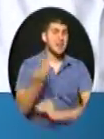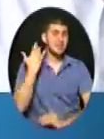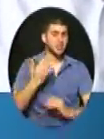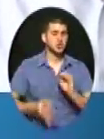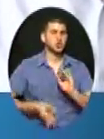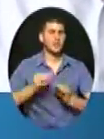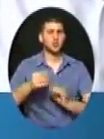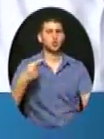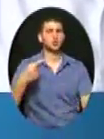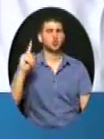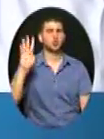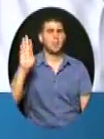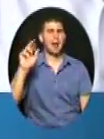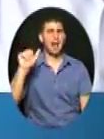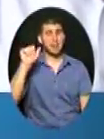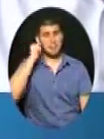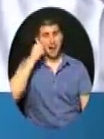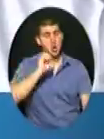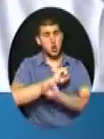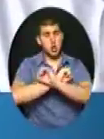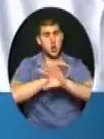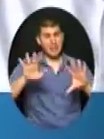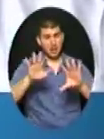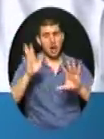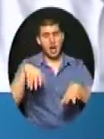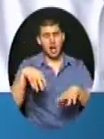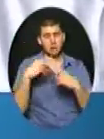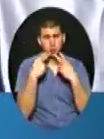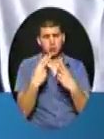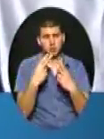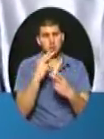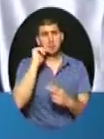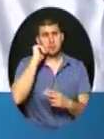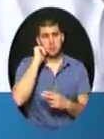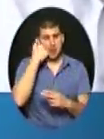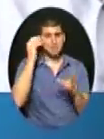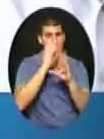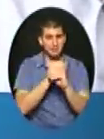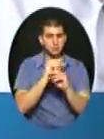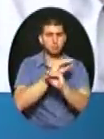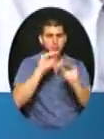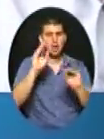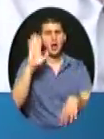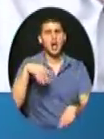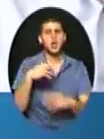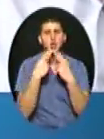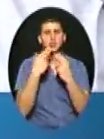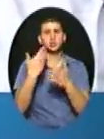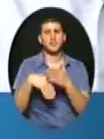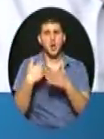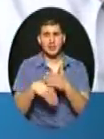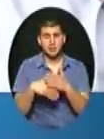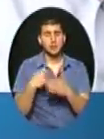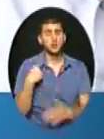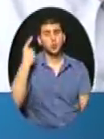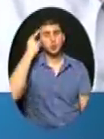השופט ג'וברן מחר יודיע או בעצם כמעט על ה לא מחר בערב יודיע על התוצאות הסופי ות